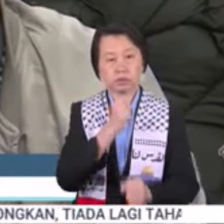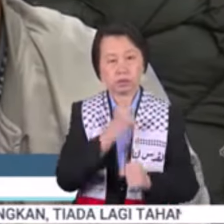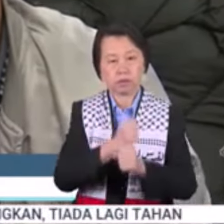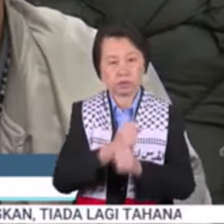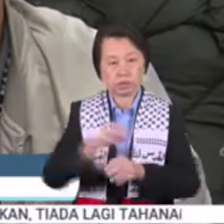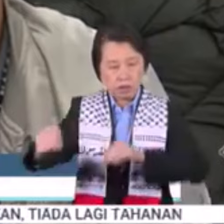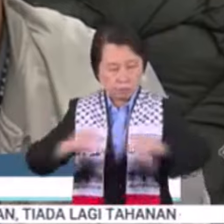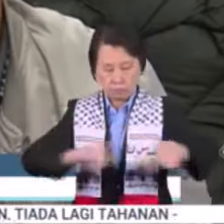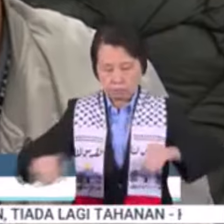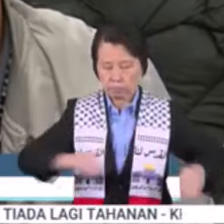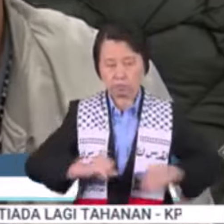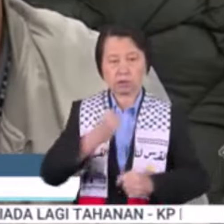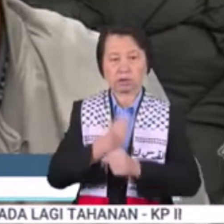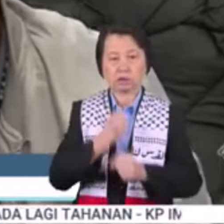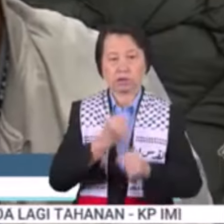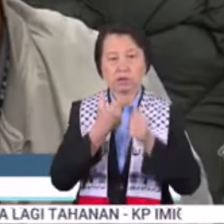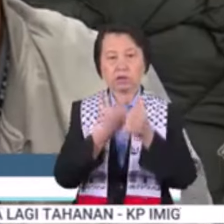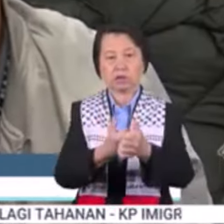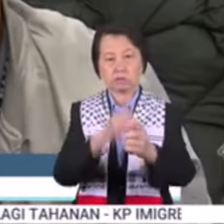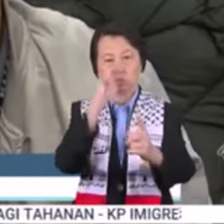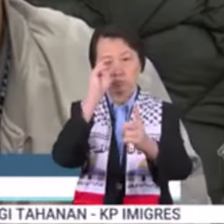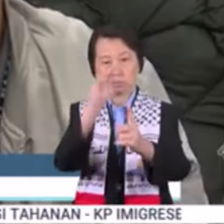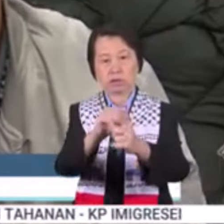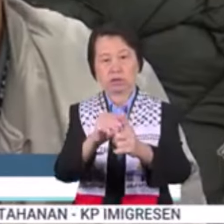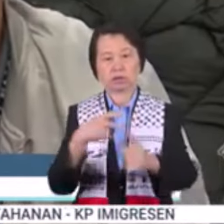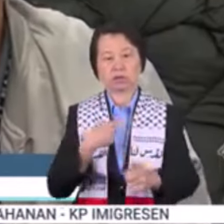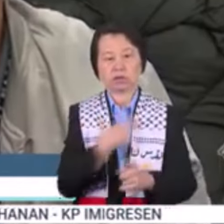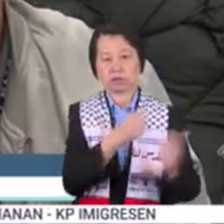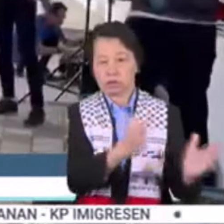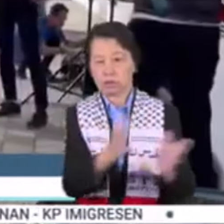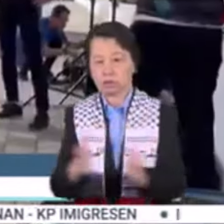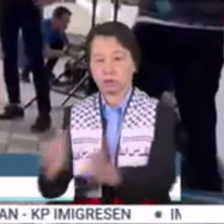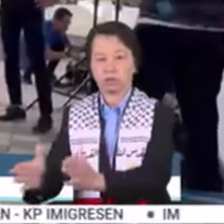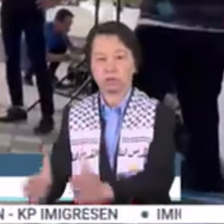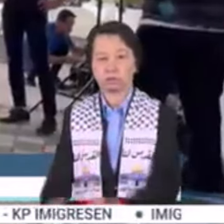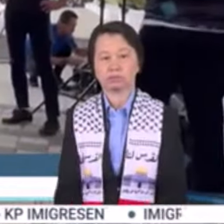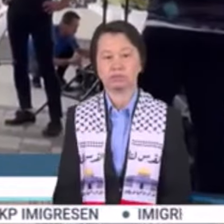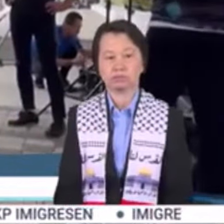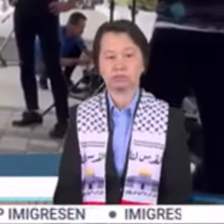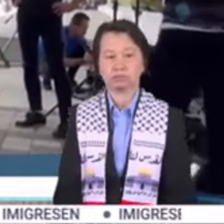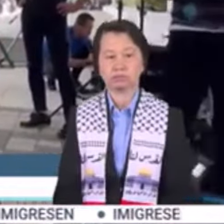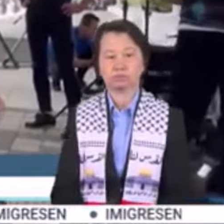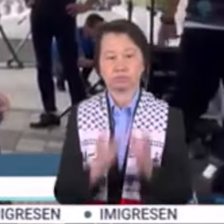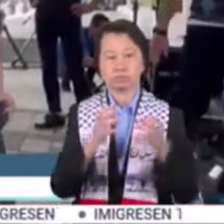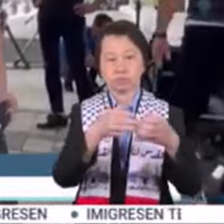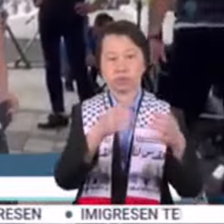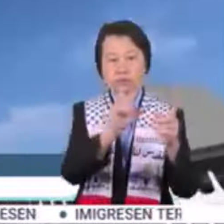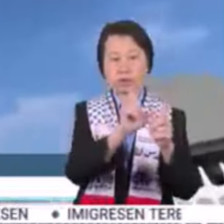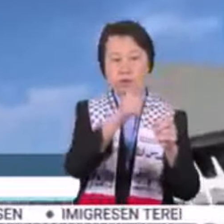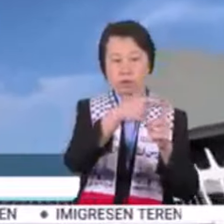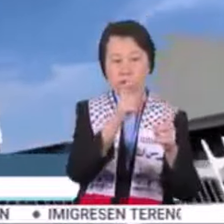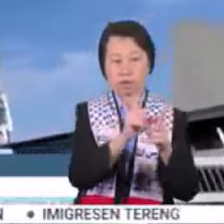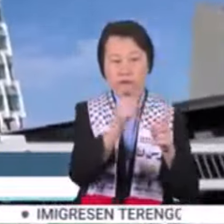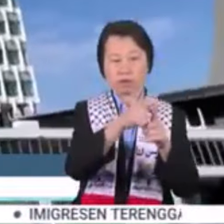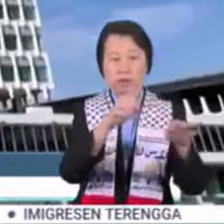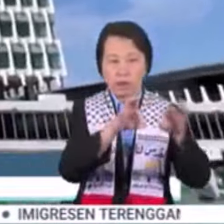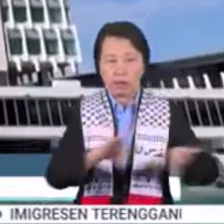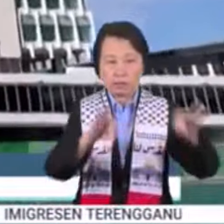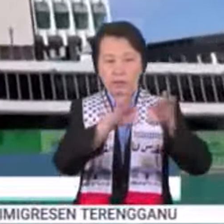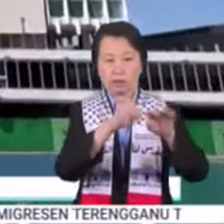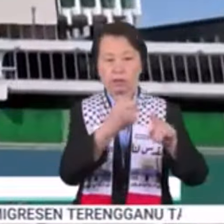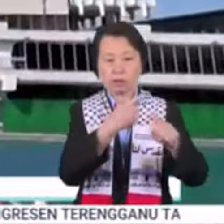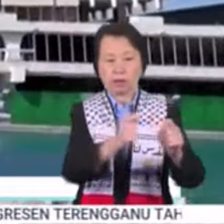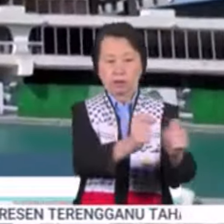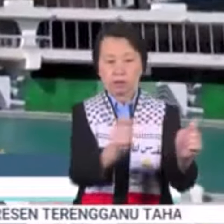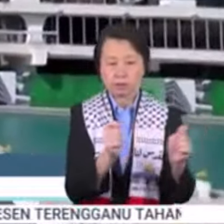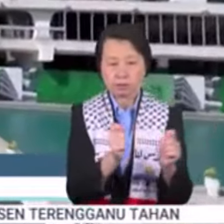kerja tu mengikut apa matlamat yang kita rancanglah. Pasukan teknikal menjadi kumpulan terpenting dari